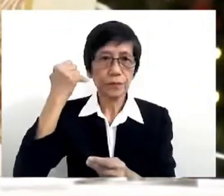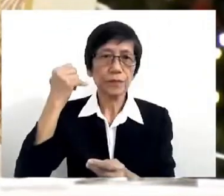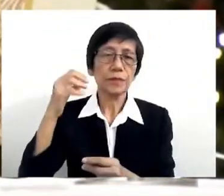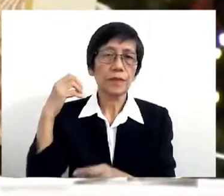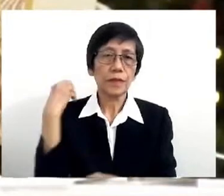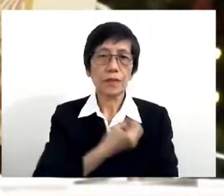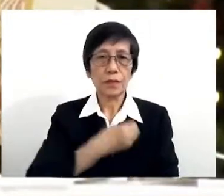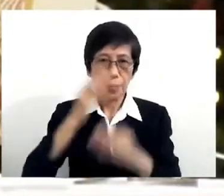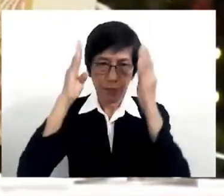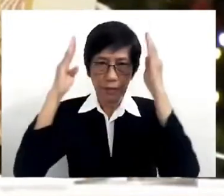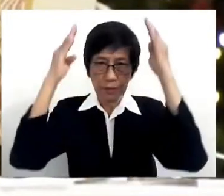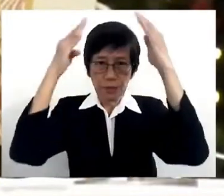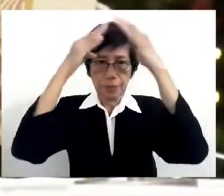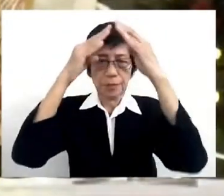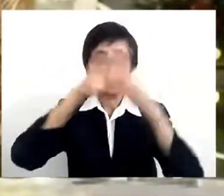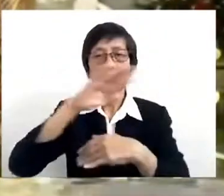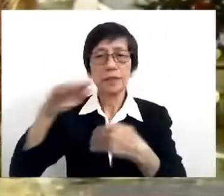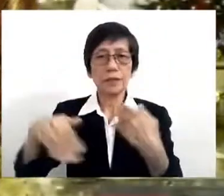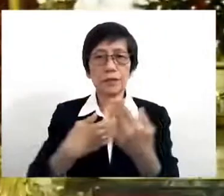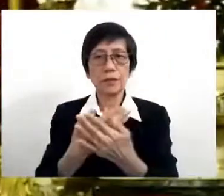at ng Tanang Kaparian.